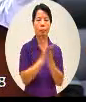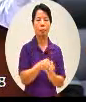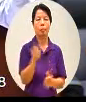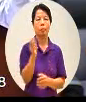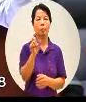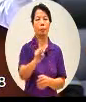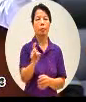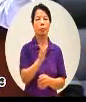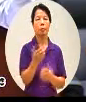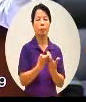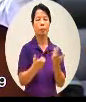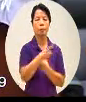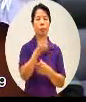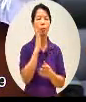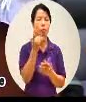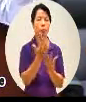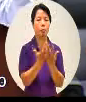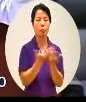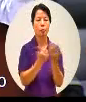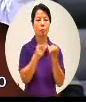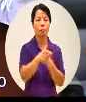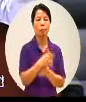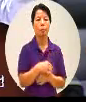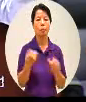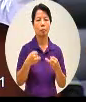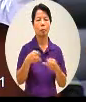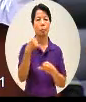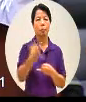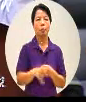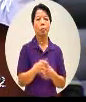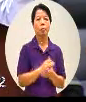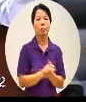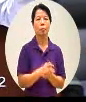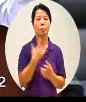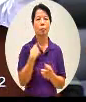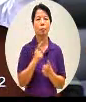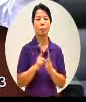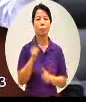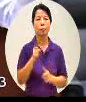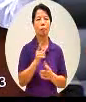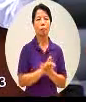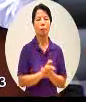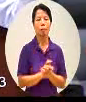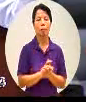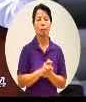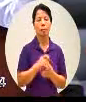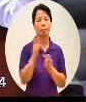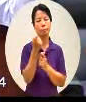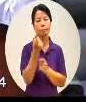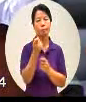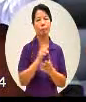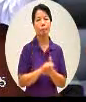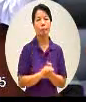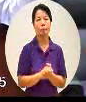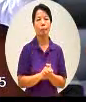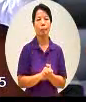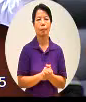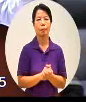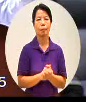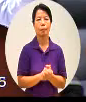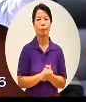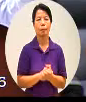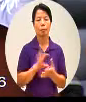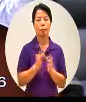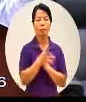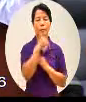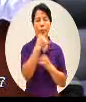较成绩较无好诶，他的集聚的差别吼、哦，其实不大、啊、哦。啊，为什